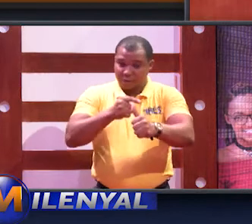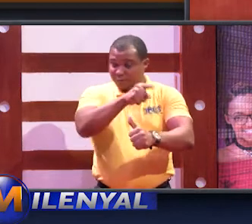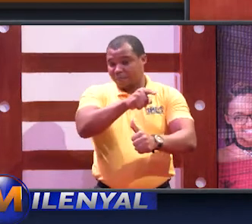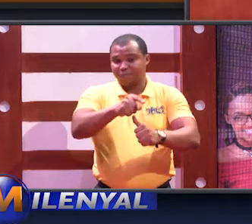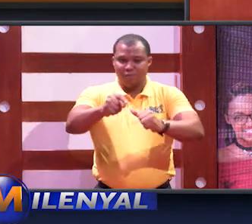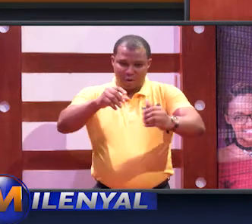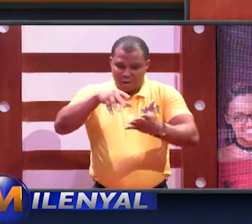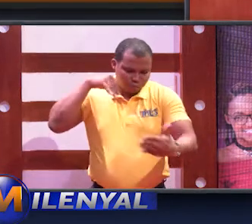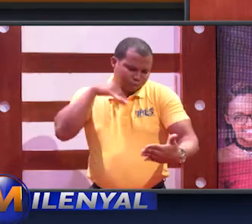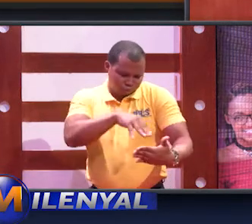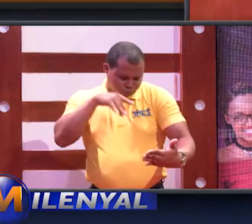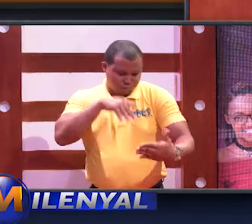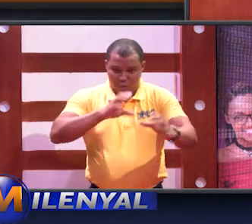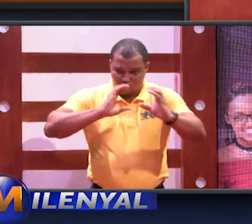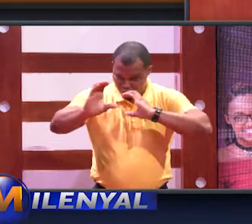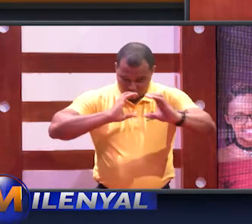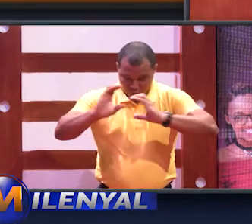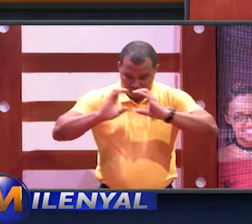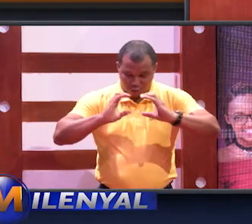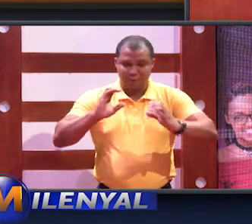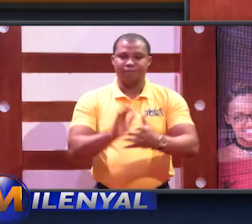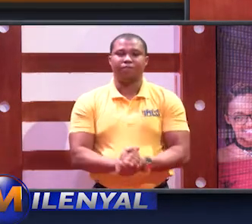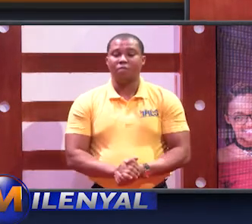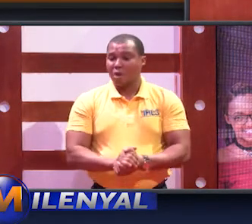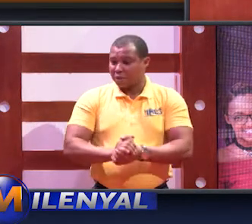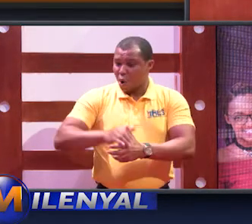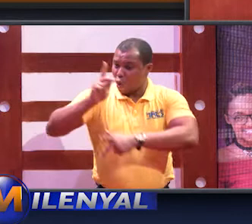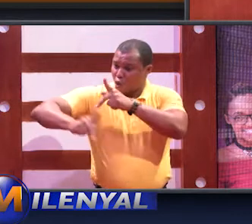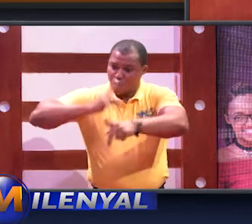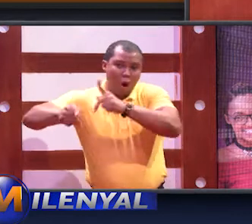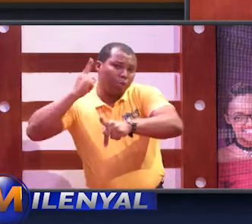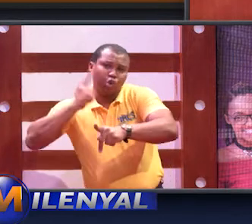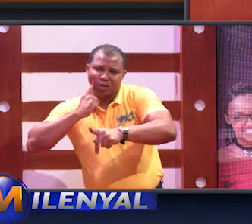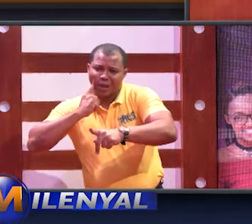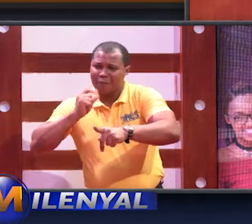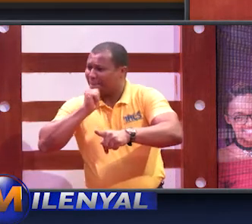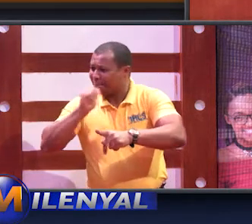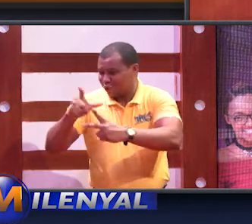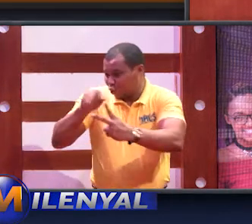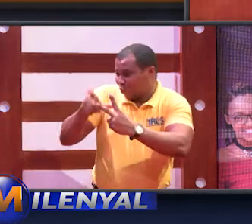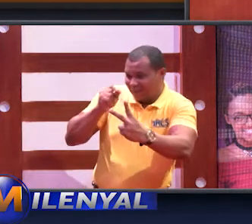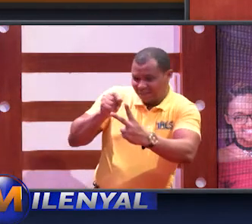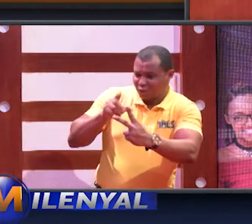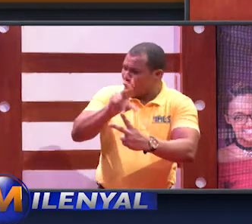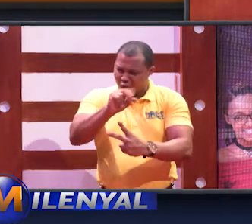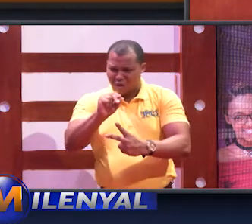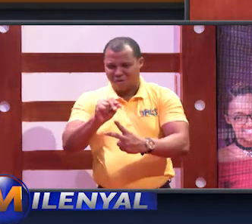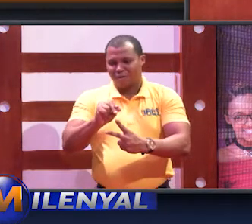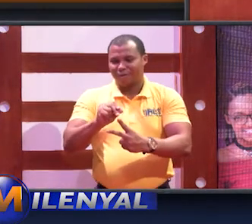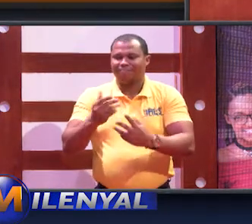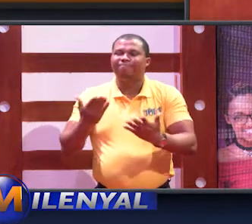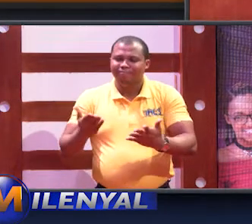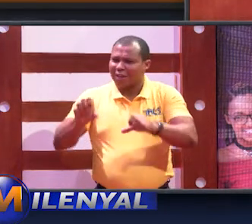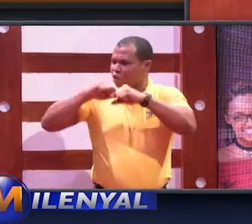problème de communication qui posait. Et c'est pas mon qui choisit que c'est comme ça la communiquer. Eh bien, c'est